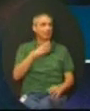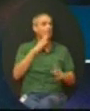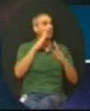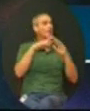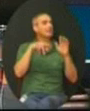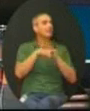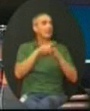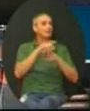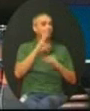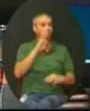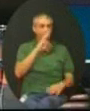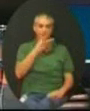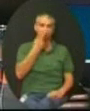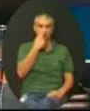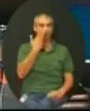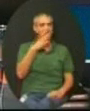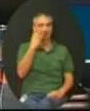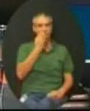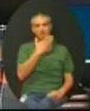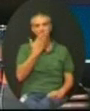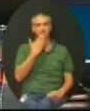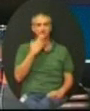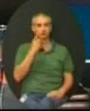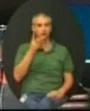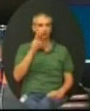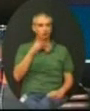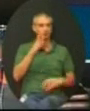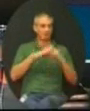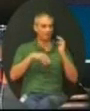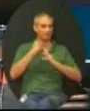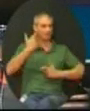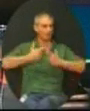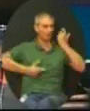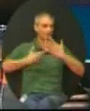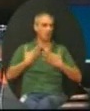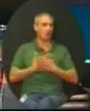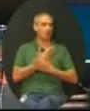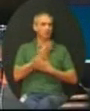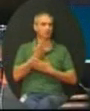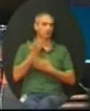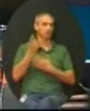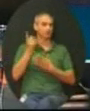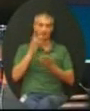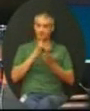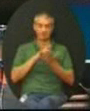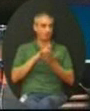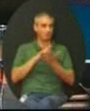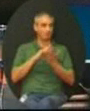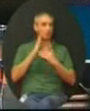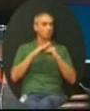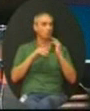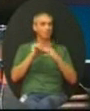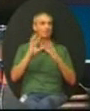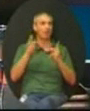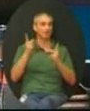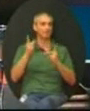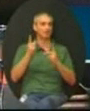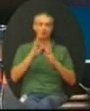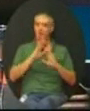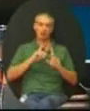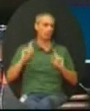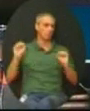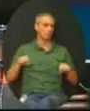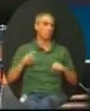שועפאט, זה נראה הרבה יותר טוב ממזרח ירושלים, יש שם בנייה גבוהה, חדשה, זה מקום שבאים ובונים, למה? כי זה no man's